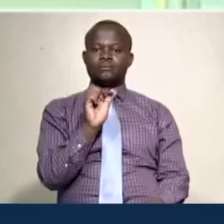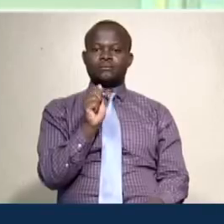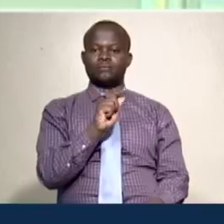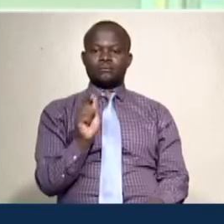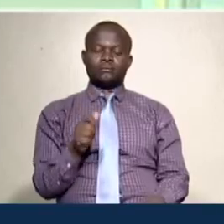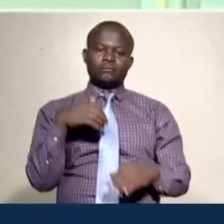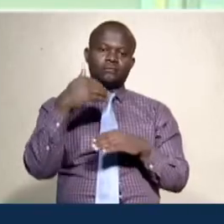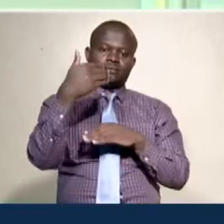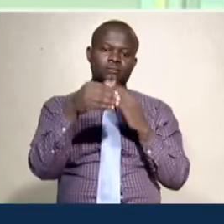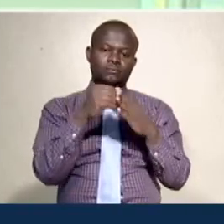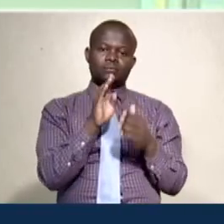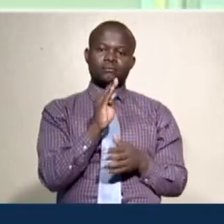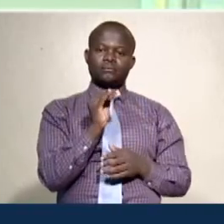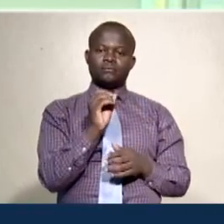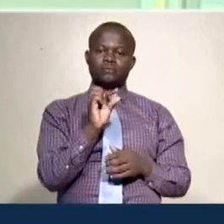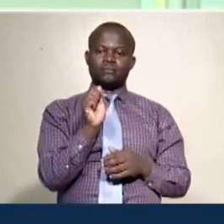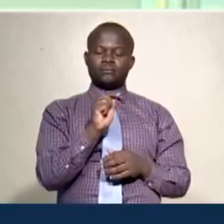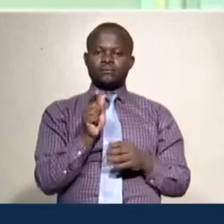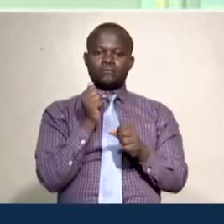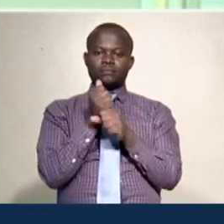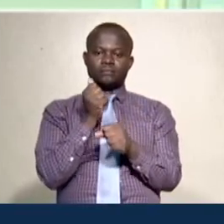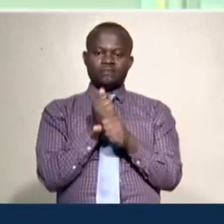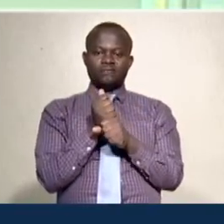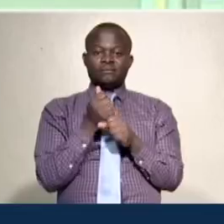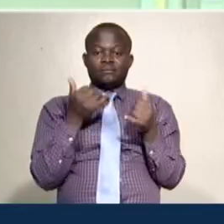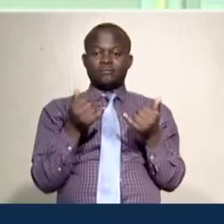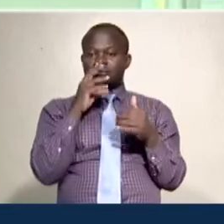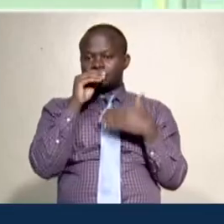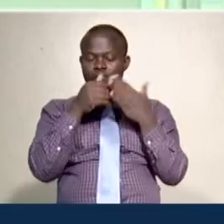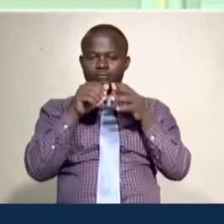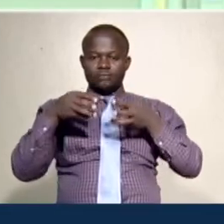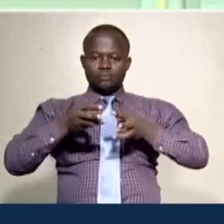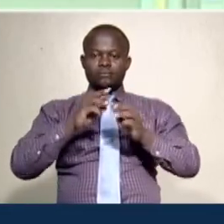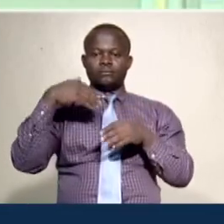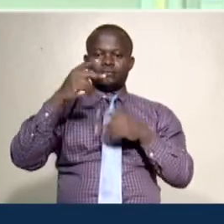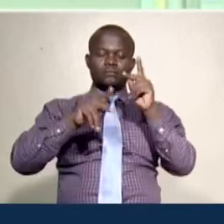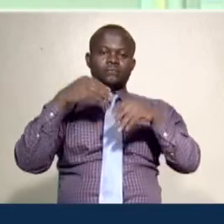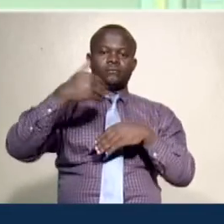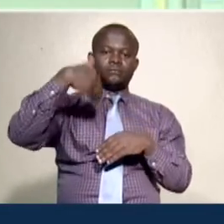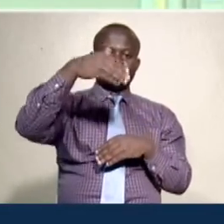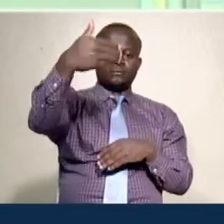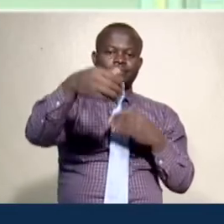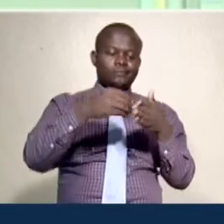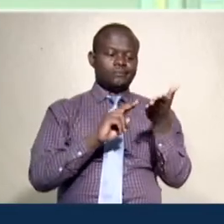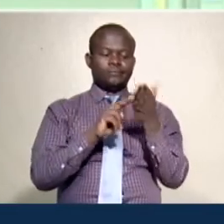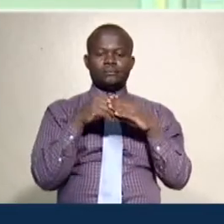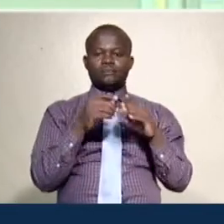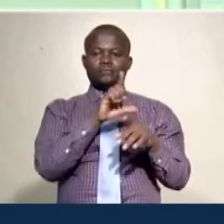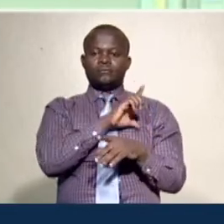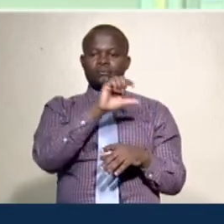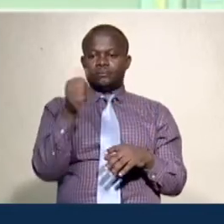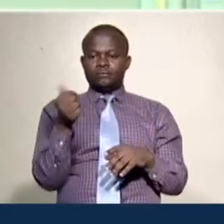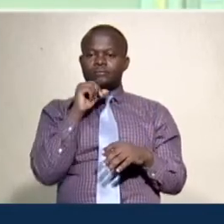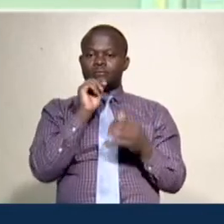byagiye biogaz zirakora. Navuga ko uko abantu bagenda bakoresha aya mahirwe yandi